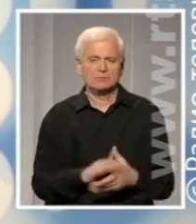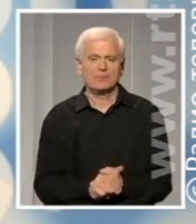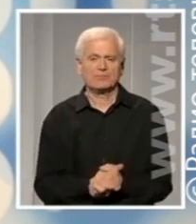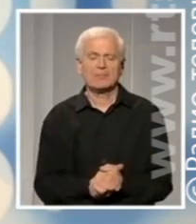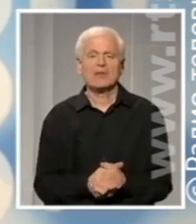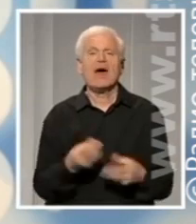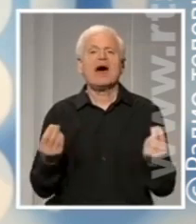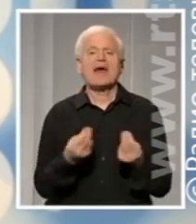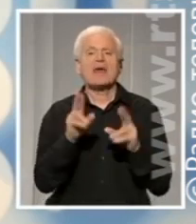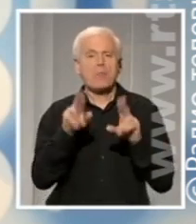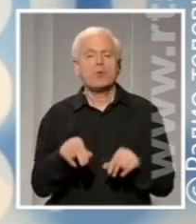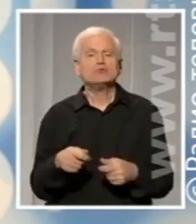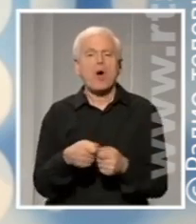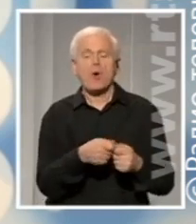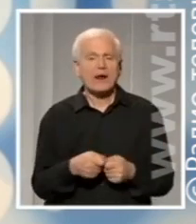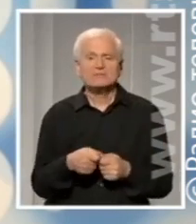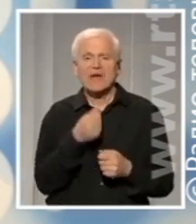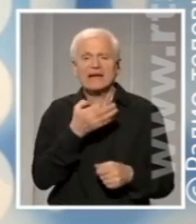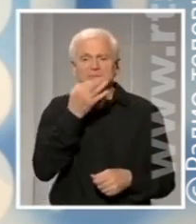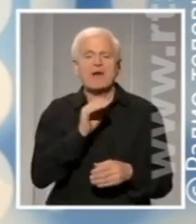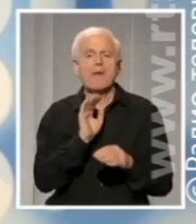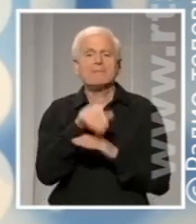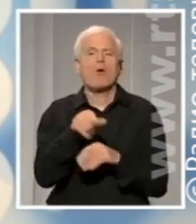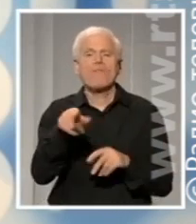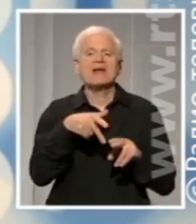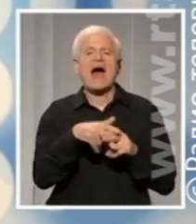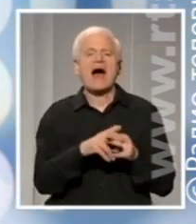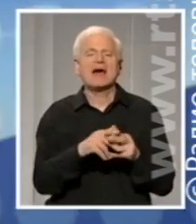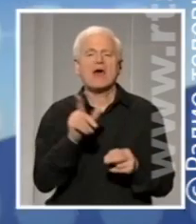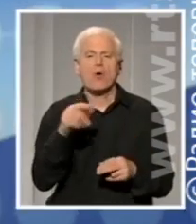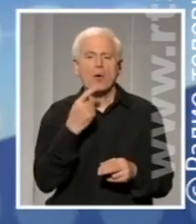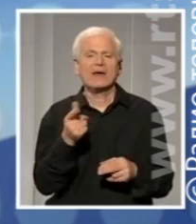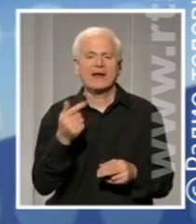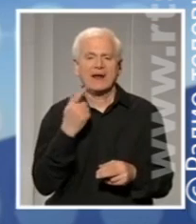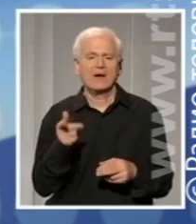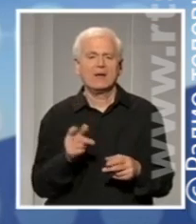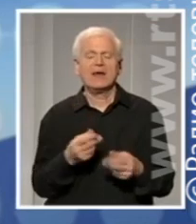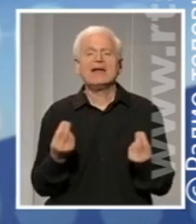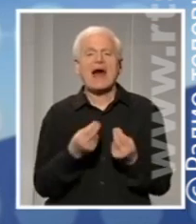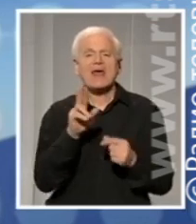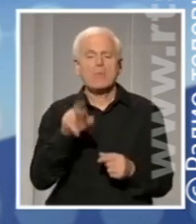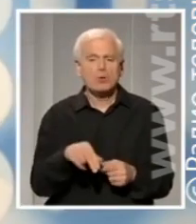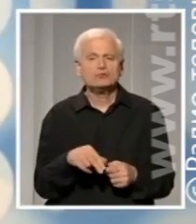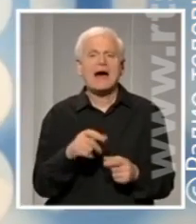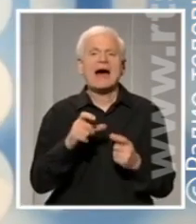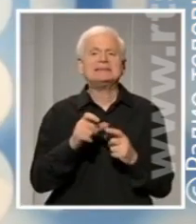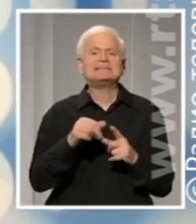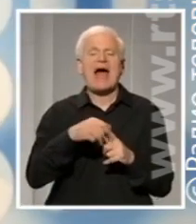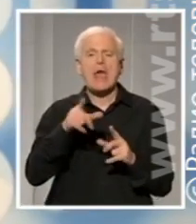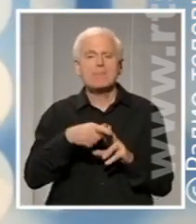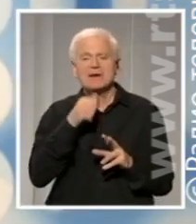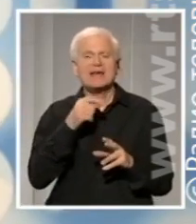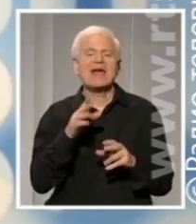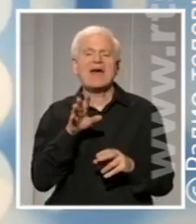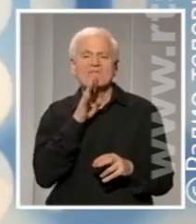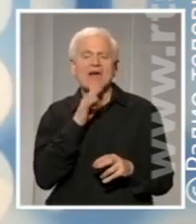moguće organizovati ispitivanje putem nekih od ovih alata koje je pomenula i da li možda je Skype ili Viber rešenje